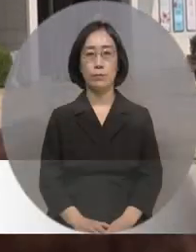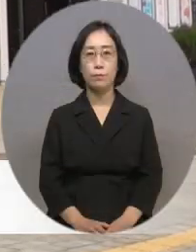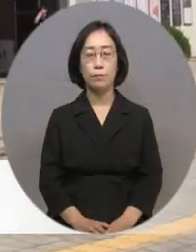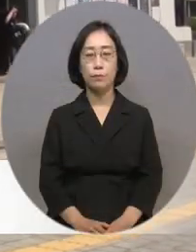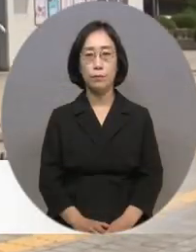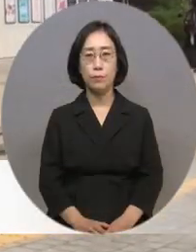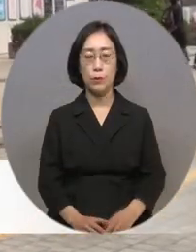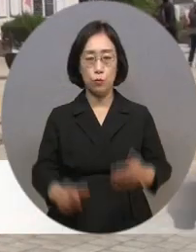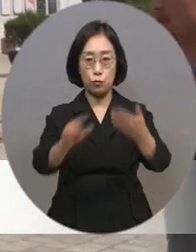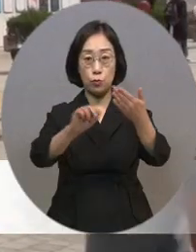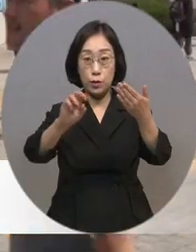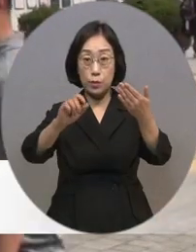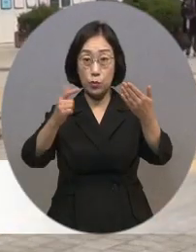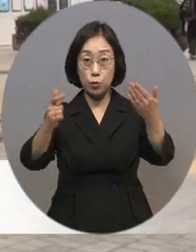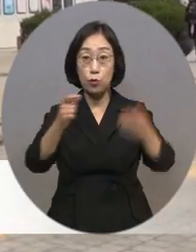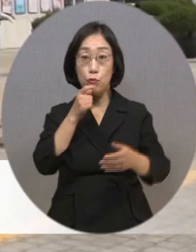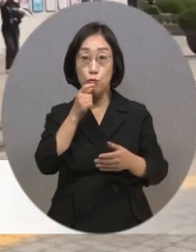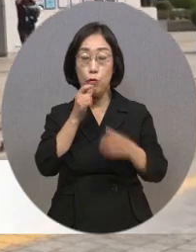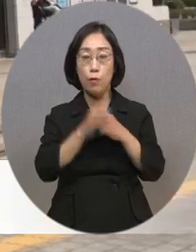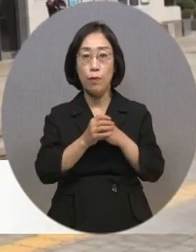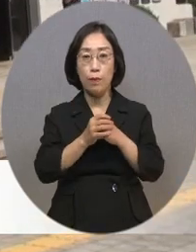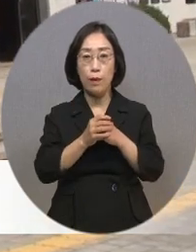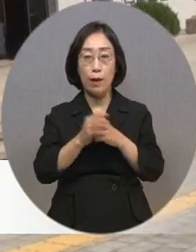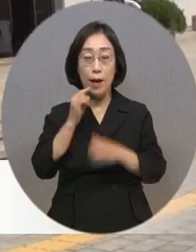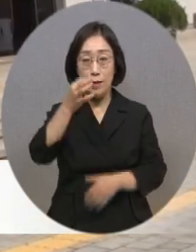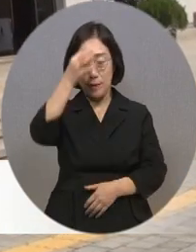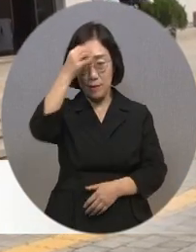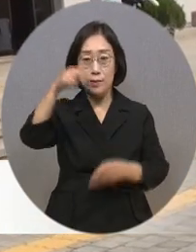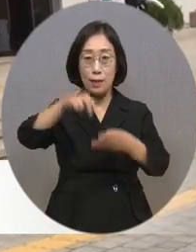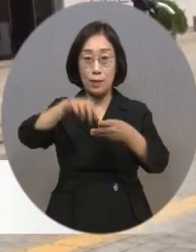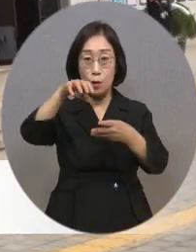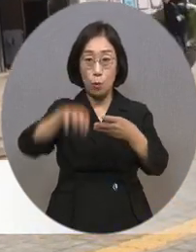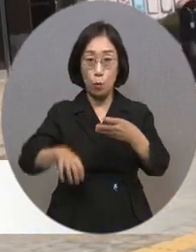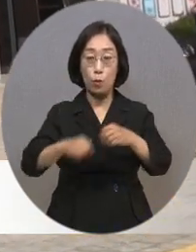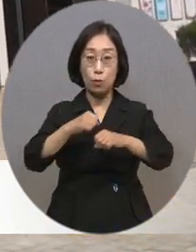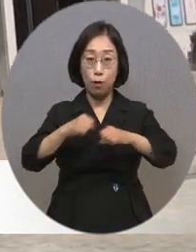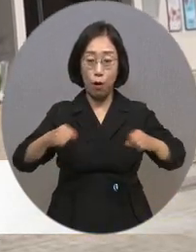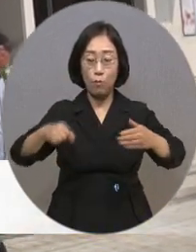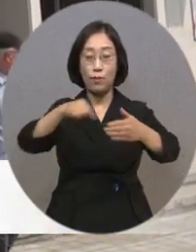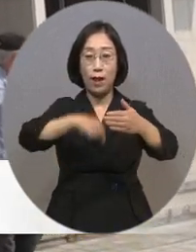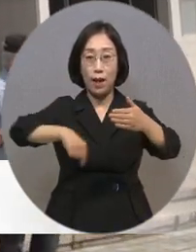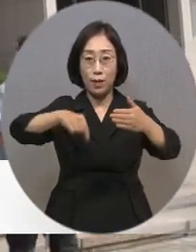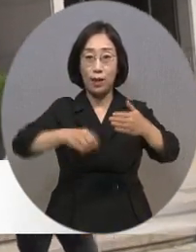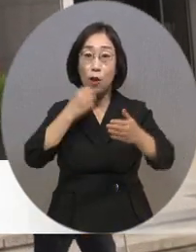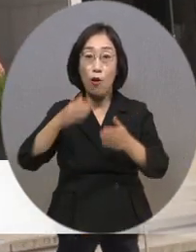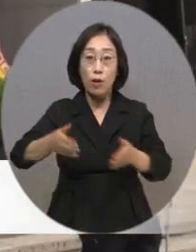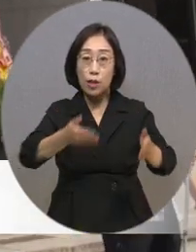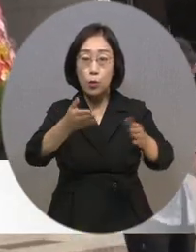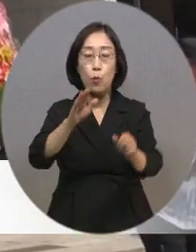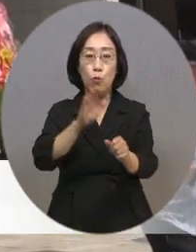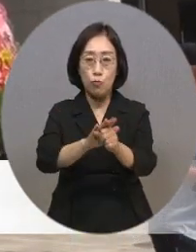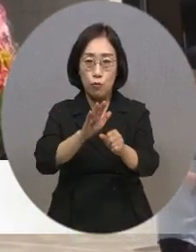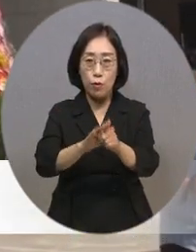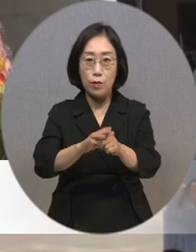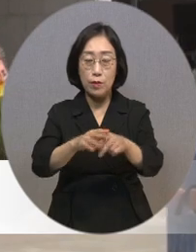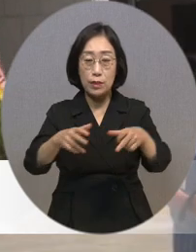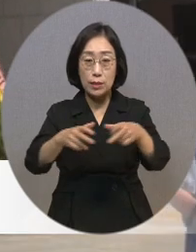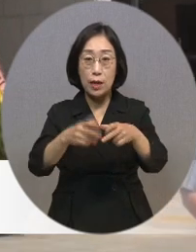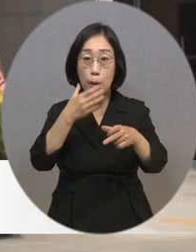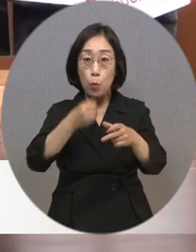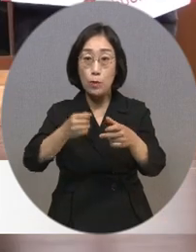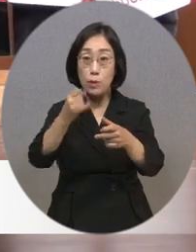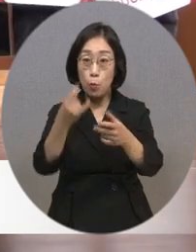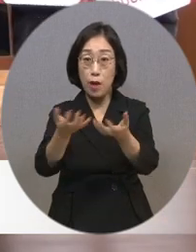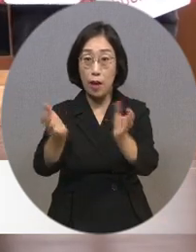지난달 26일 수원 경기 아트센터 대극장입니다. 경기도가 후원하고 경기도 장애인복지회가